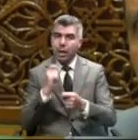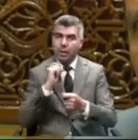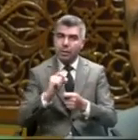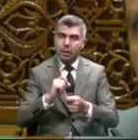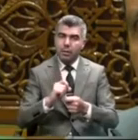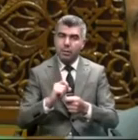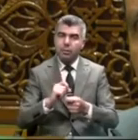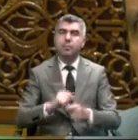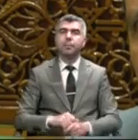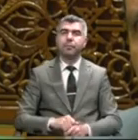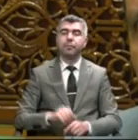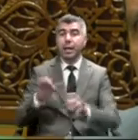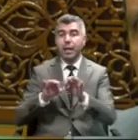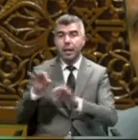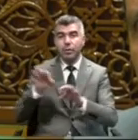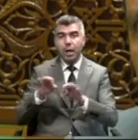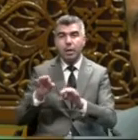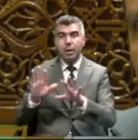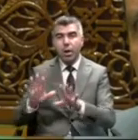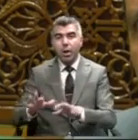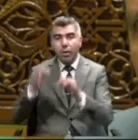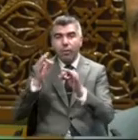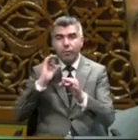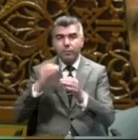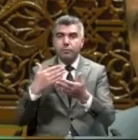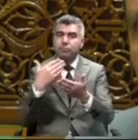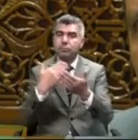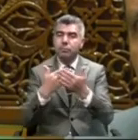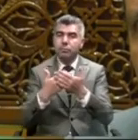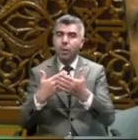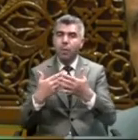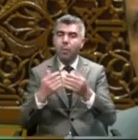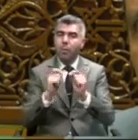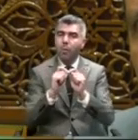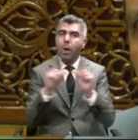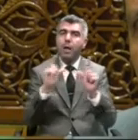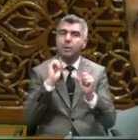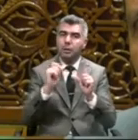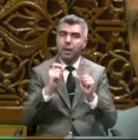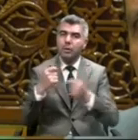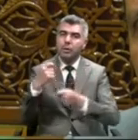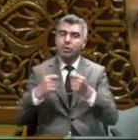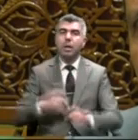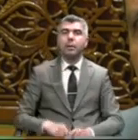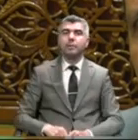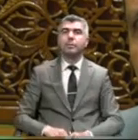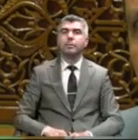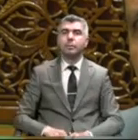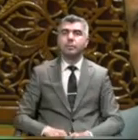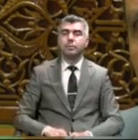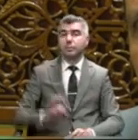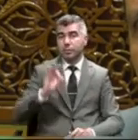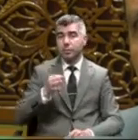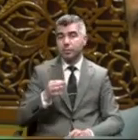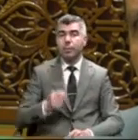التعاقديه وهذه الاجراءات الهدف ديالها هو ضمان واحد الشفافيه وواحد الثقه في هاد العلاقات التجاريه ومن بيناتها طبعا